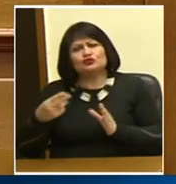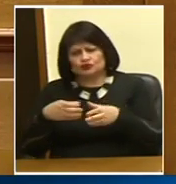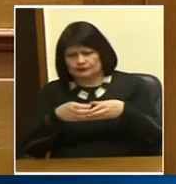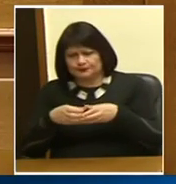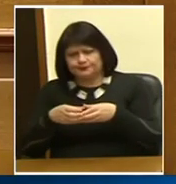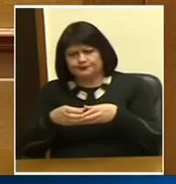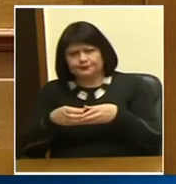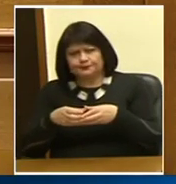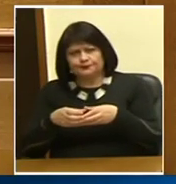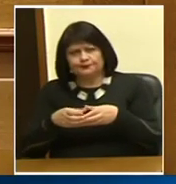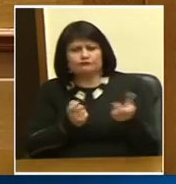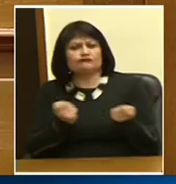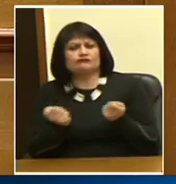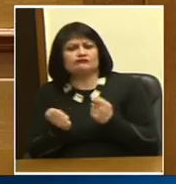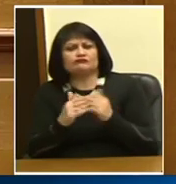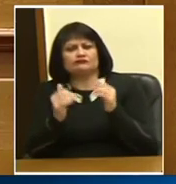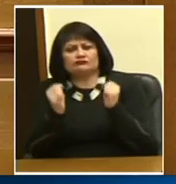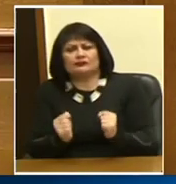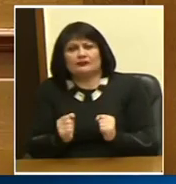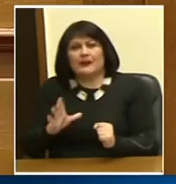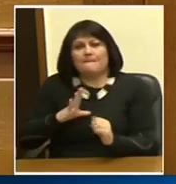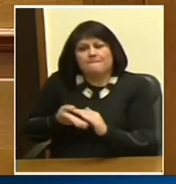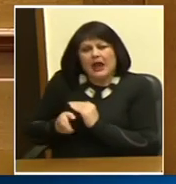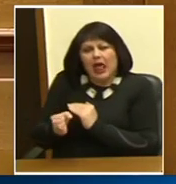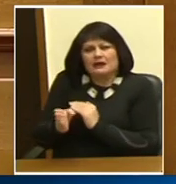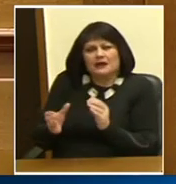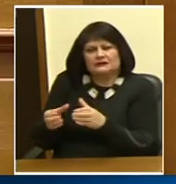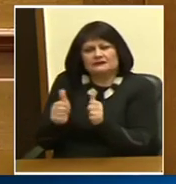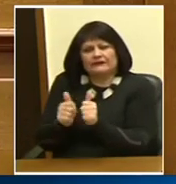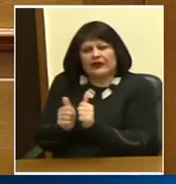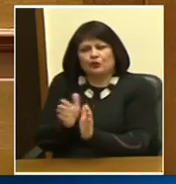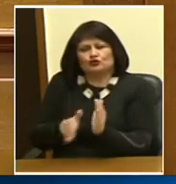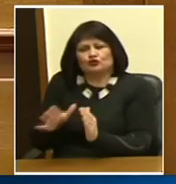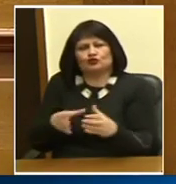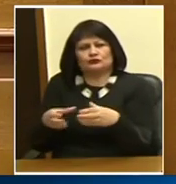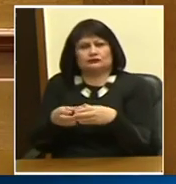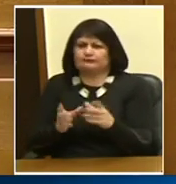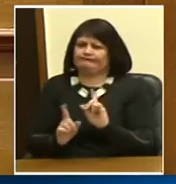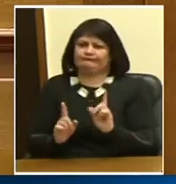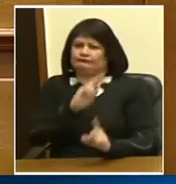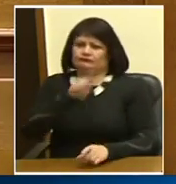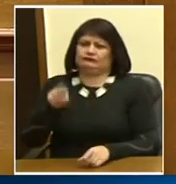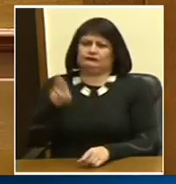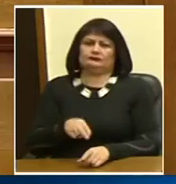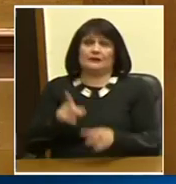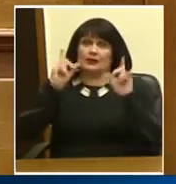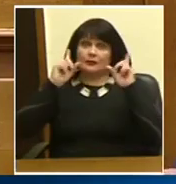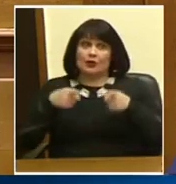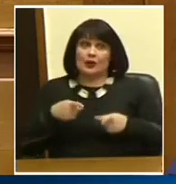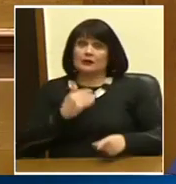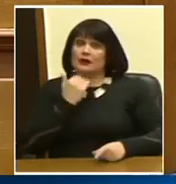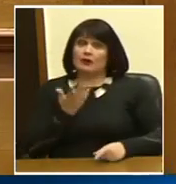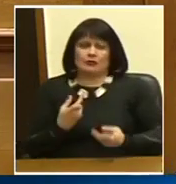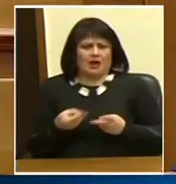βάση και οργανώνουν το πελατειακό κράτος. Γιατί στη δημοκρατία μας δεν μπορούμε να ενεχόμαστε